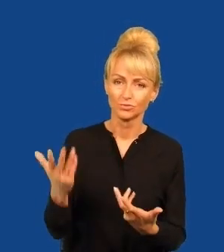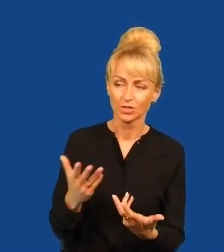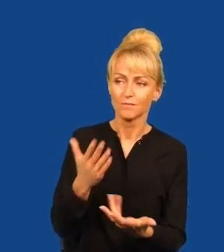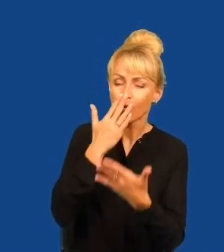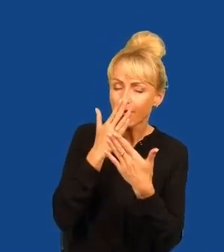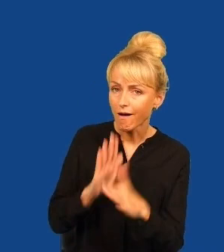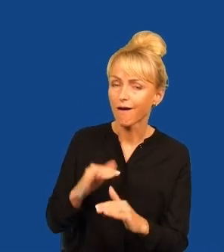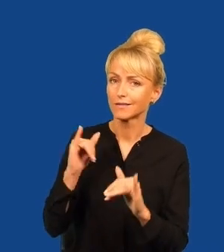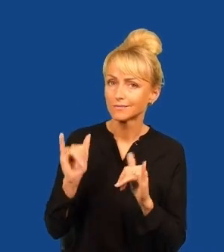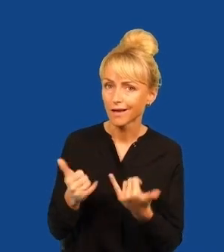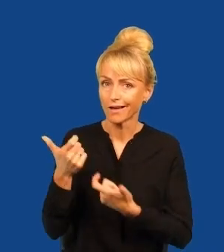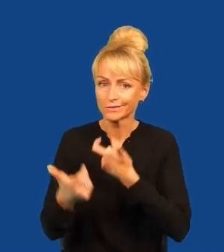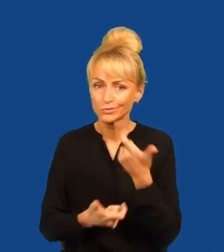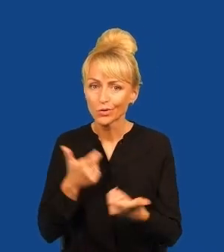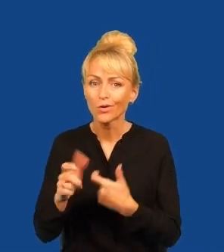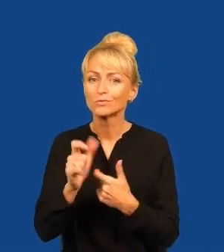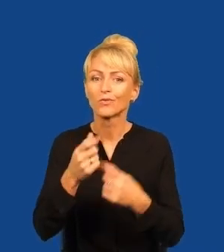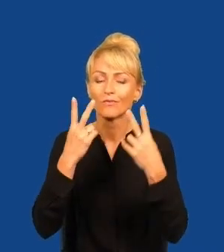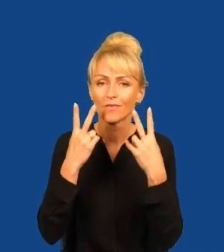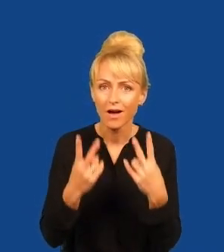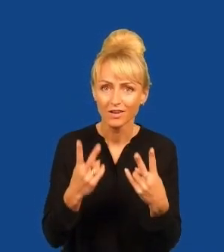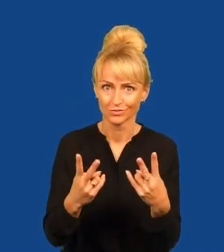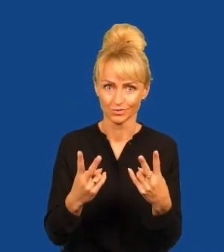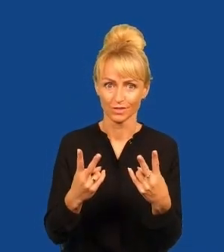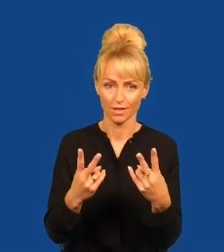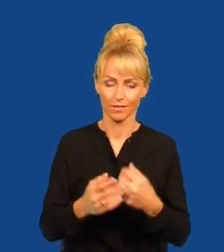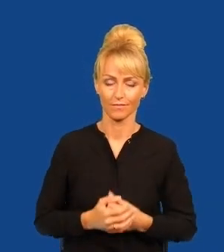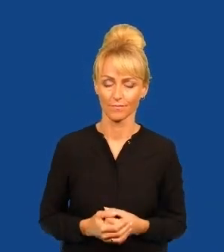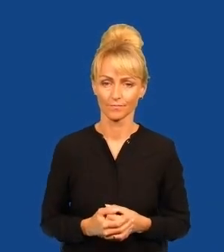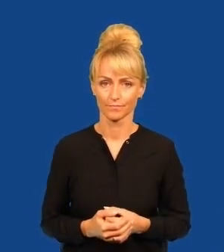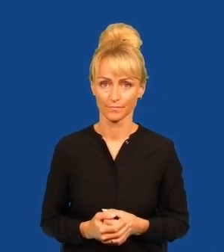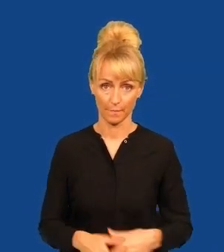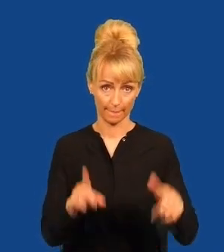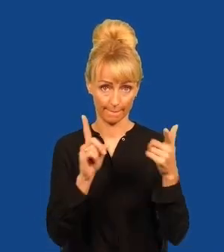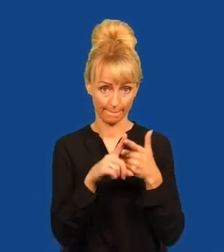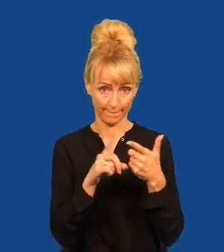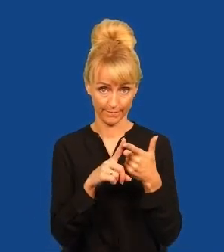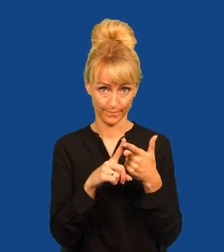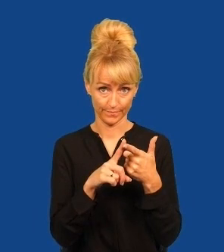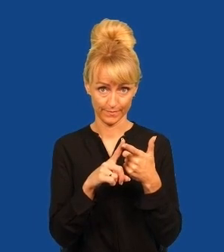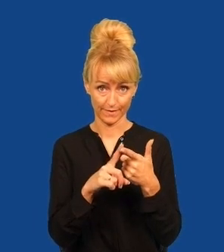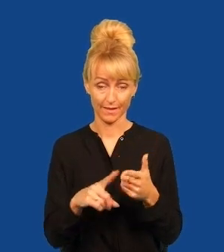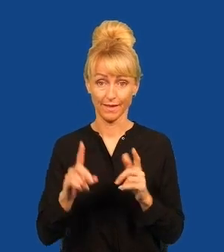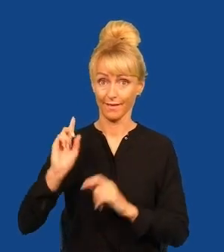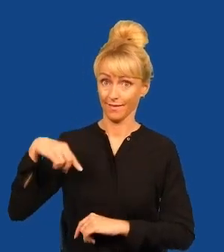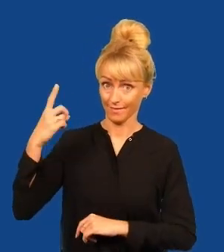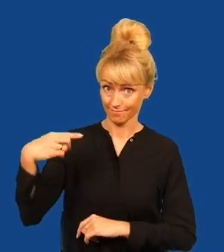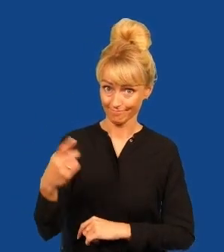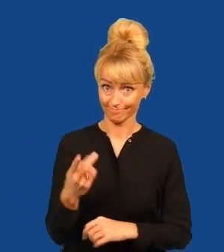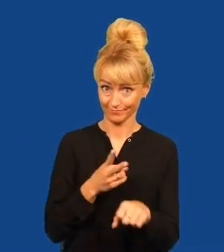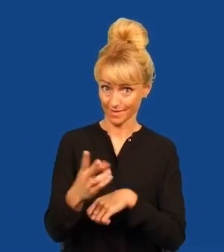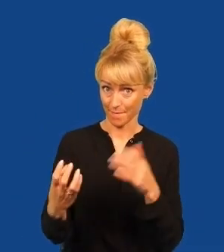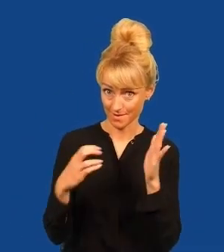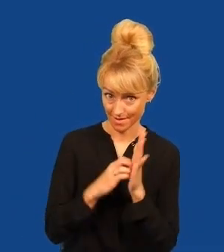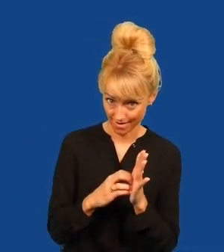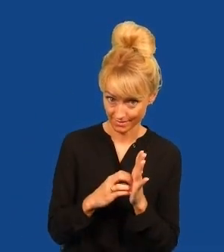Pokaże ważne jego miejsca, zwróci uwagę na to, co istotne. Dwa, przy kolejnym wejściu, otwarciu tej aplikacji, wiemy, że tego